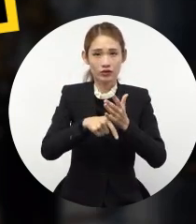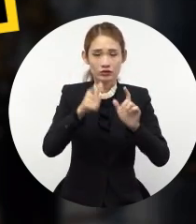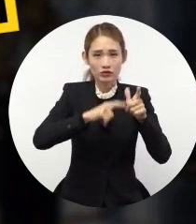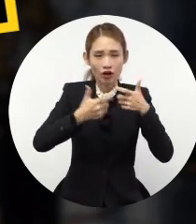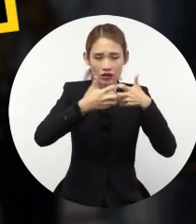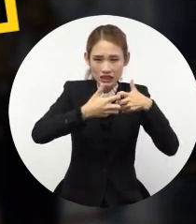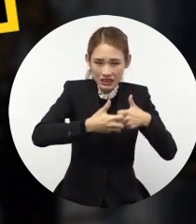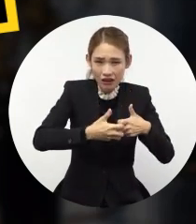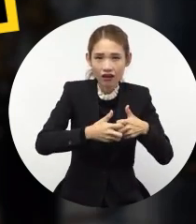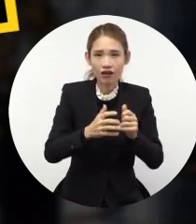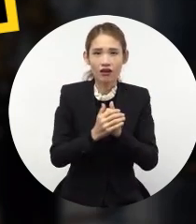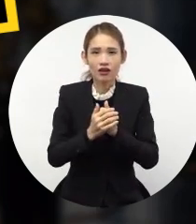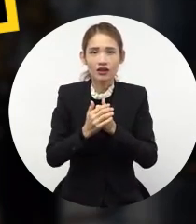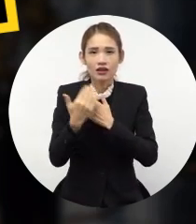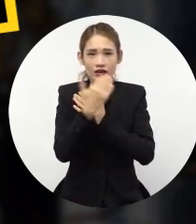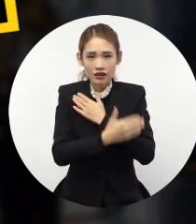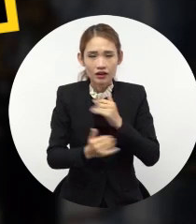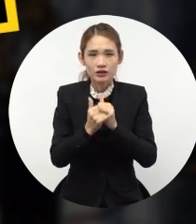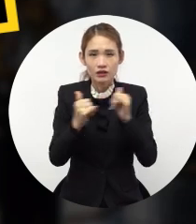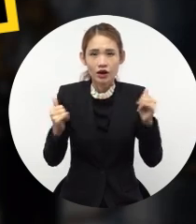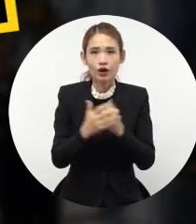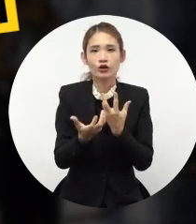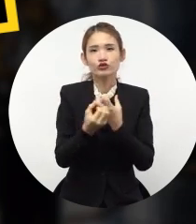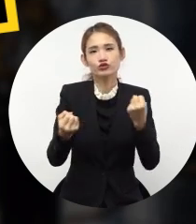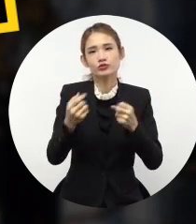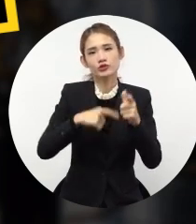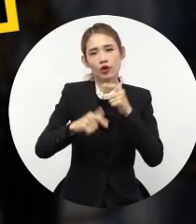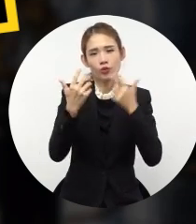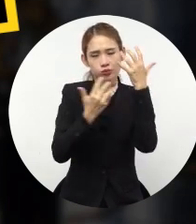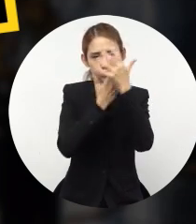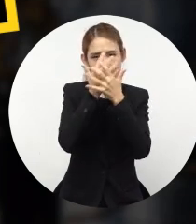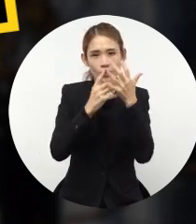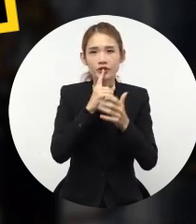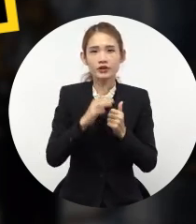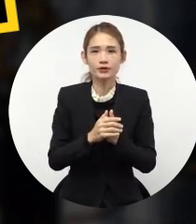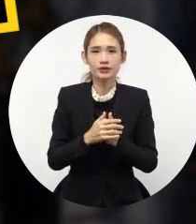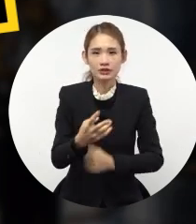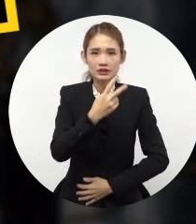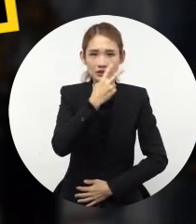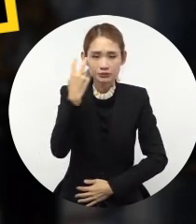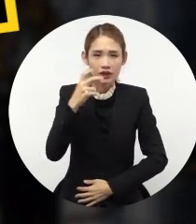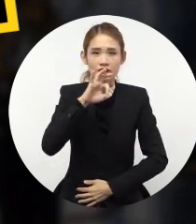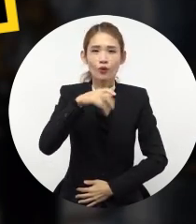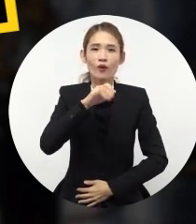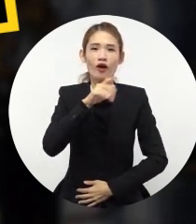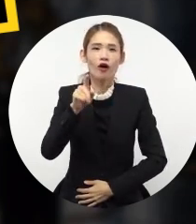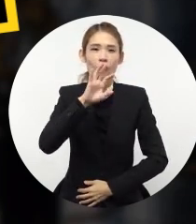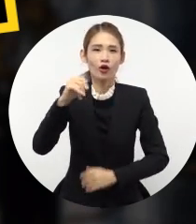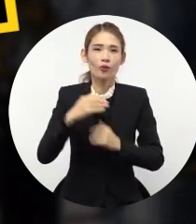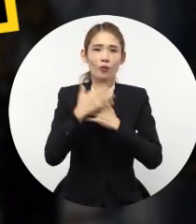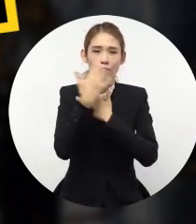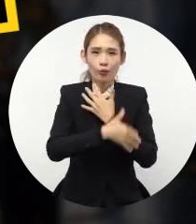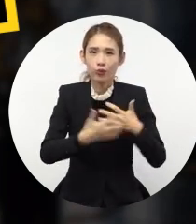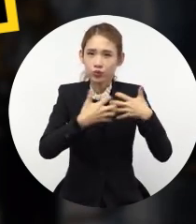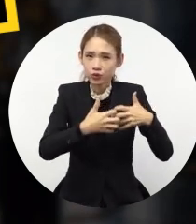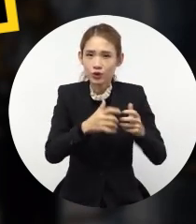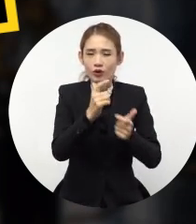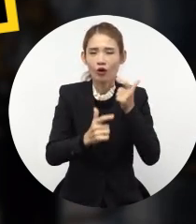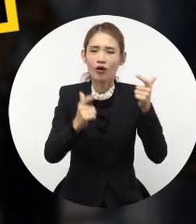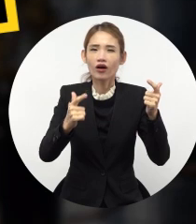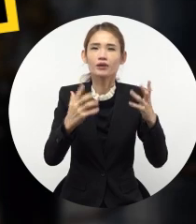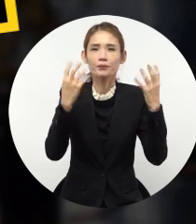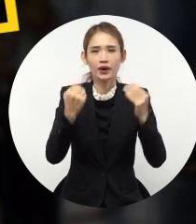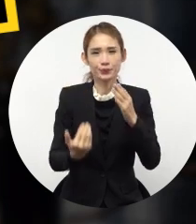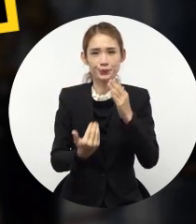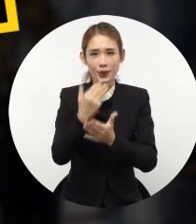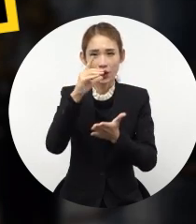구분이 모호해질 거라고 합니다. 네, 여러분, 이런 스마트 웨어러블 로봇 디바이스들 계속 나오면